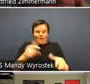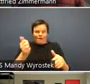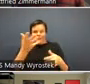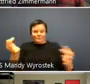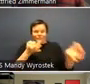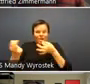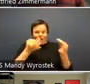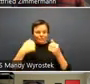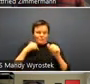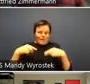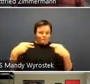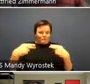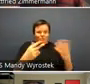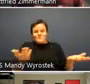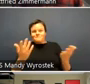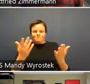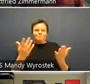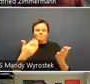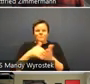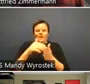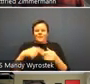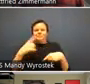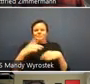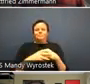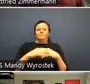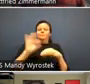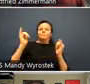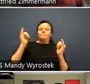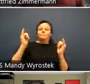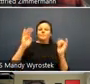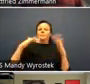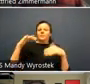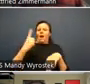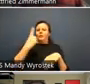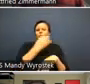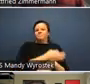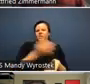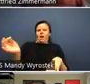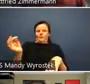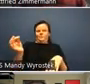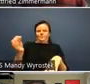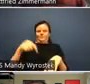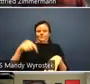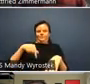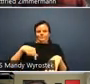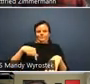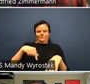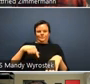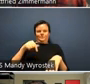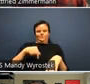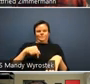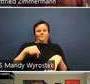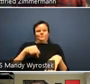Gehen mal weiter. Genau, es gibt auch eine Umfrage hier über bit.ly/webinar-meine-Meinung.